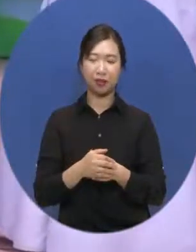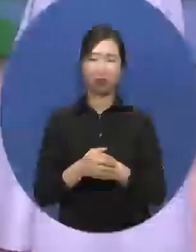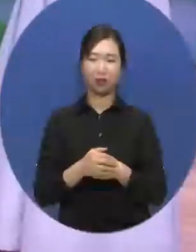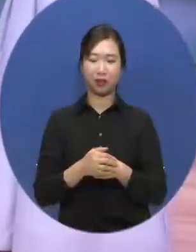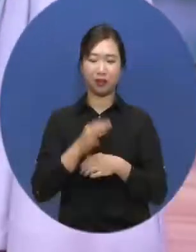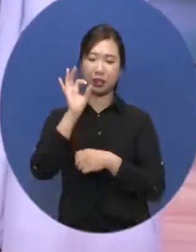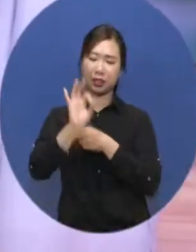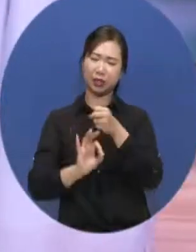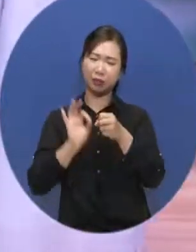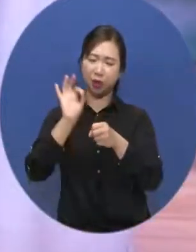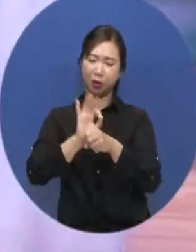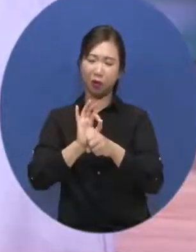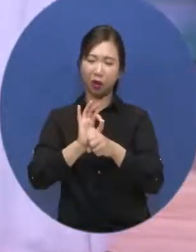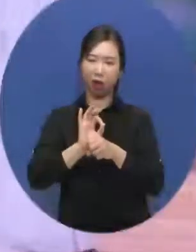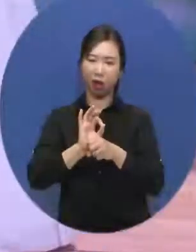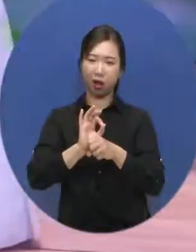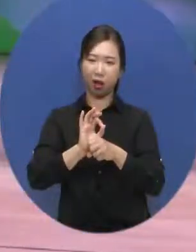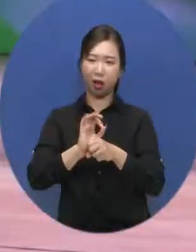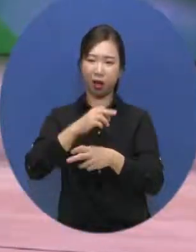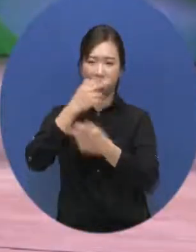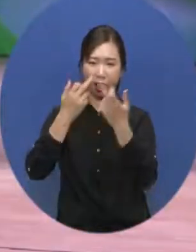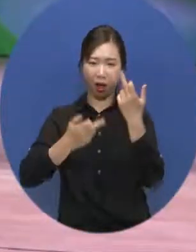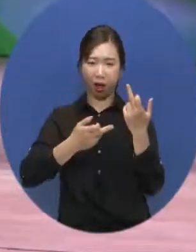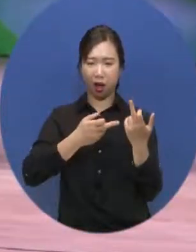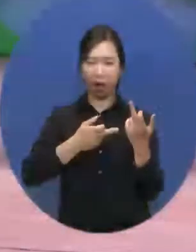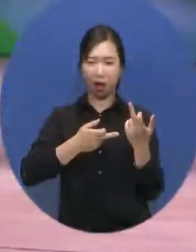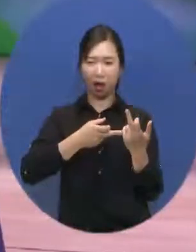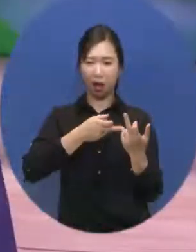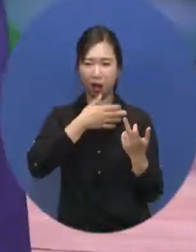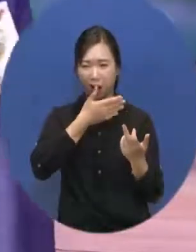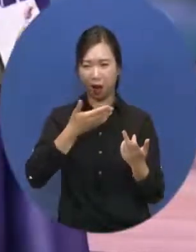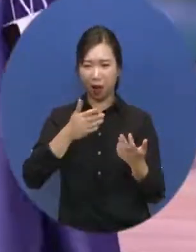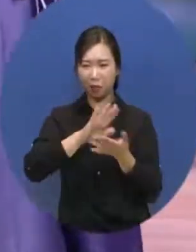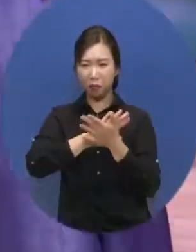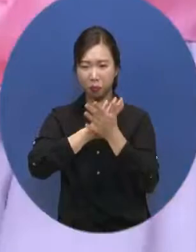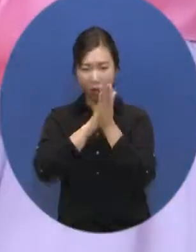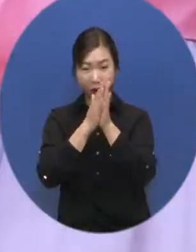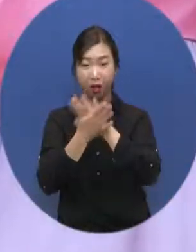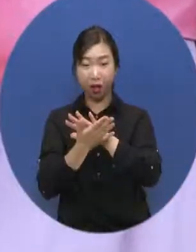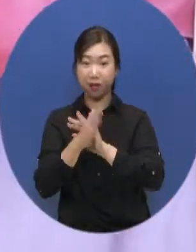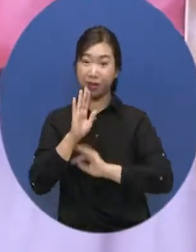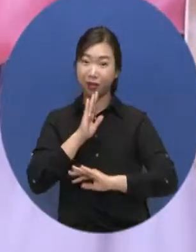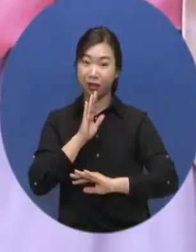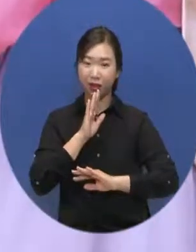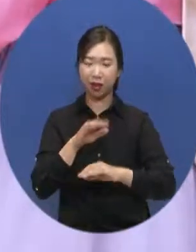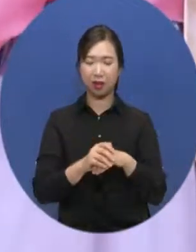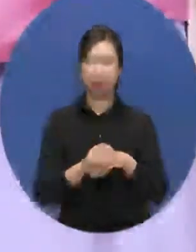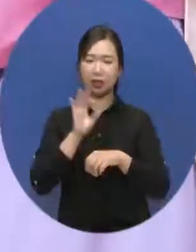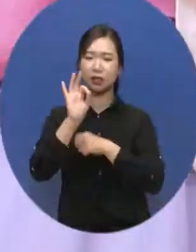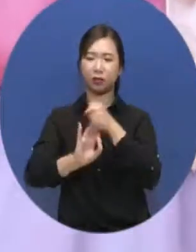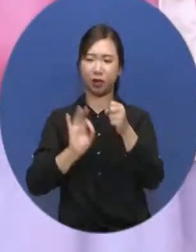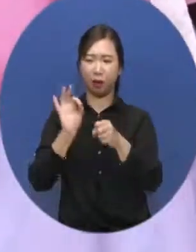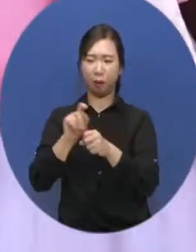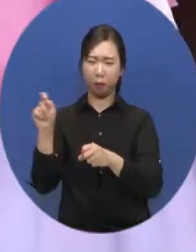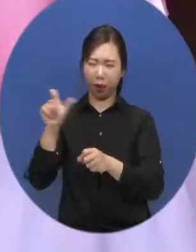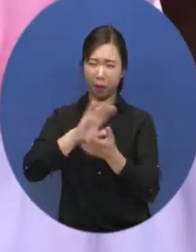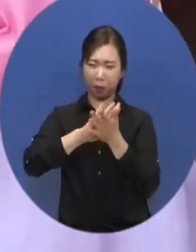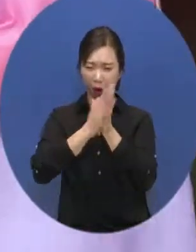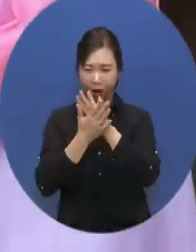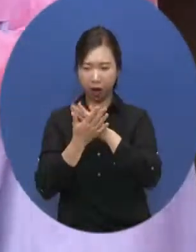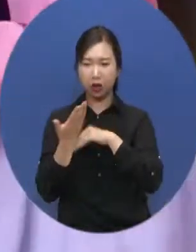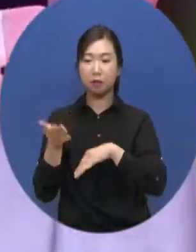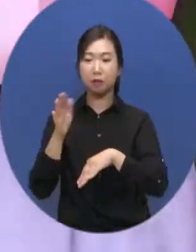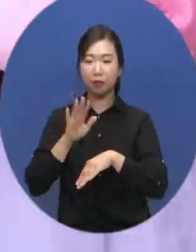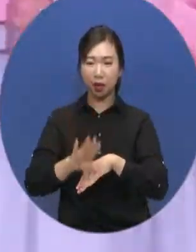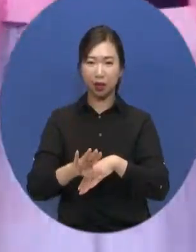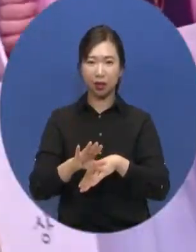네네. 지금 10년 동안 진행해 오면서 세상은 빠르게 또 변해 가지만 네. 아이들이 이런 느림의 미학을 통해서